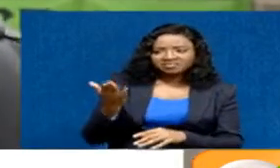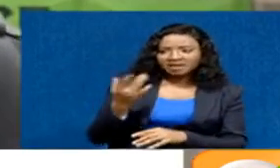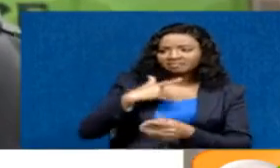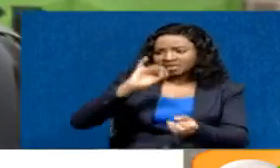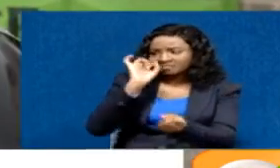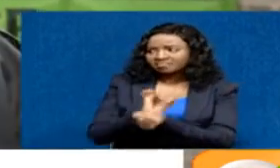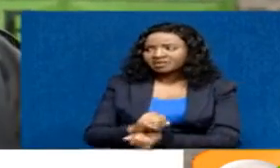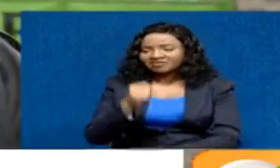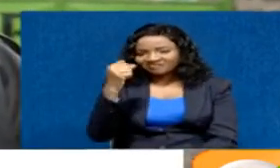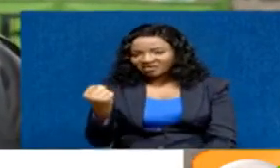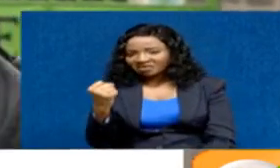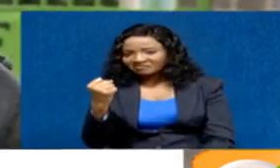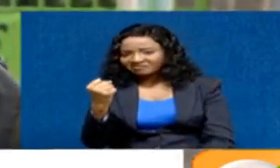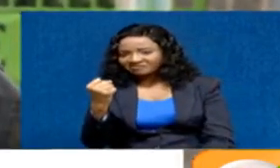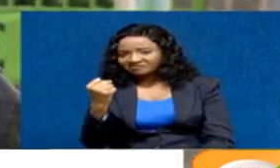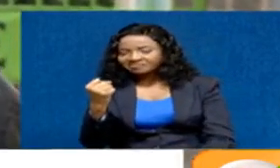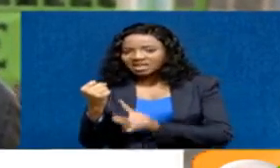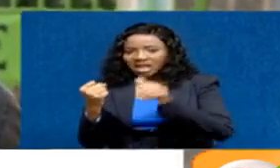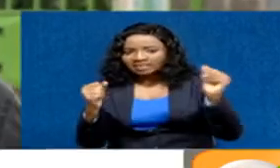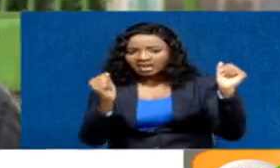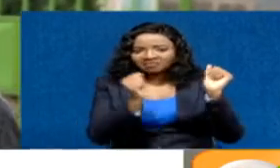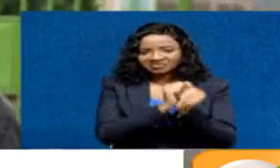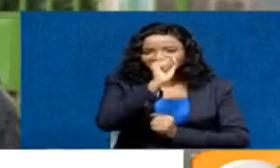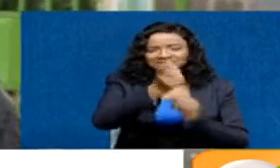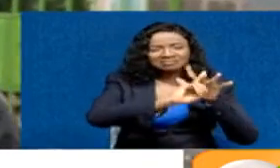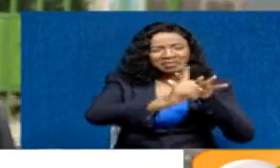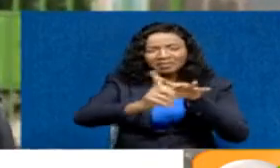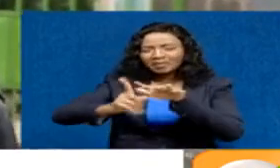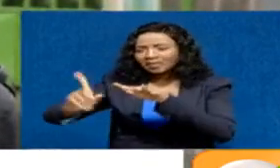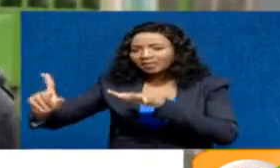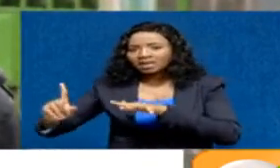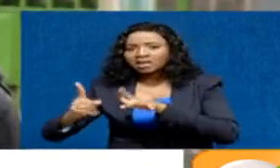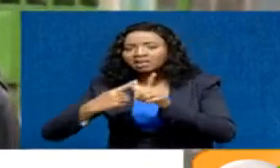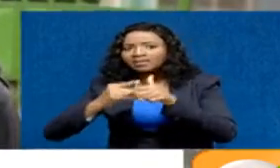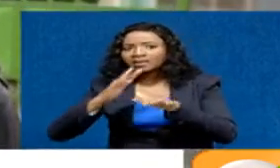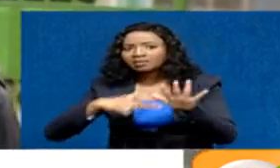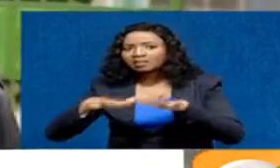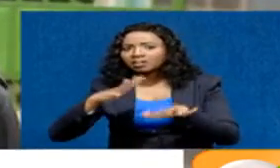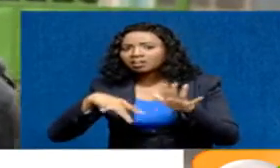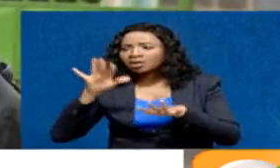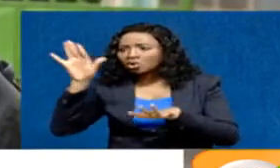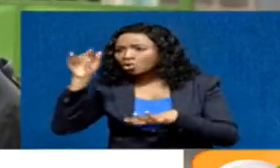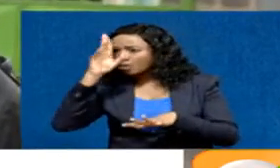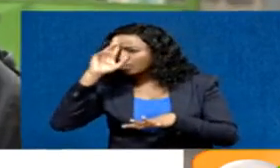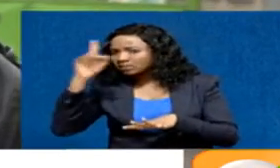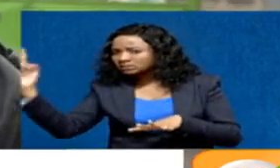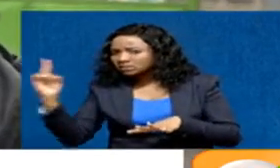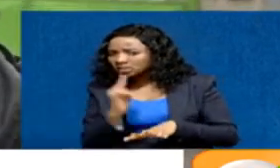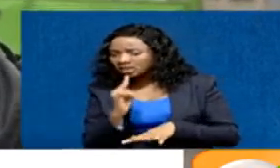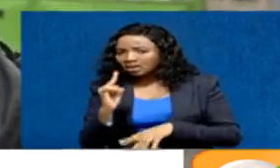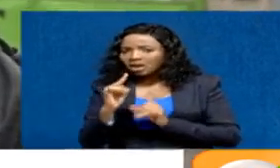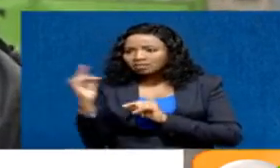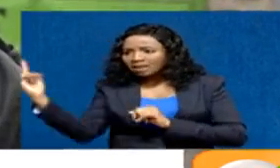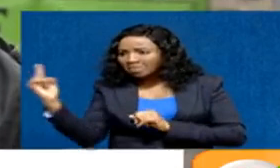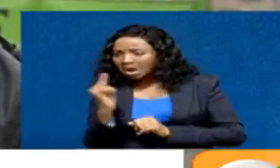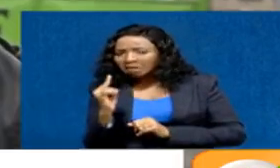nikashika watano, alafu wengine 15 wakakimbia. Baadaye tukaita polisi, akakuja. Kukuja